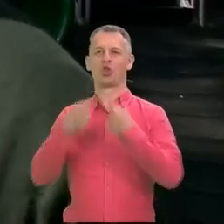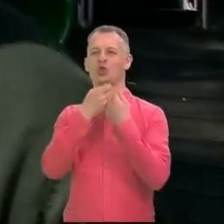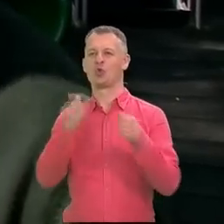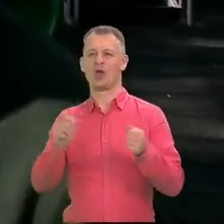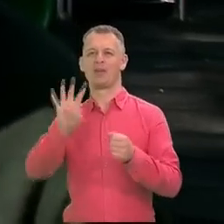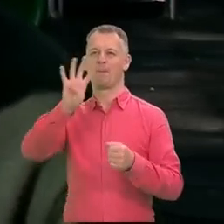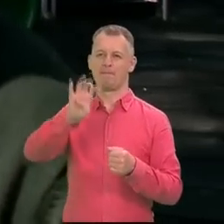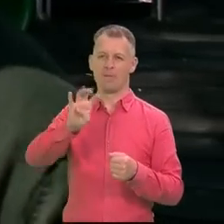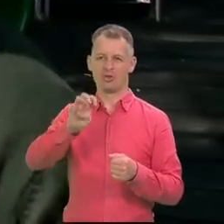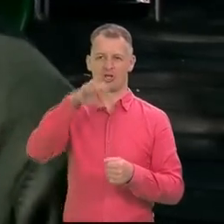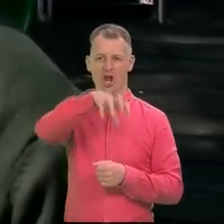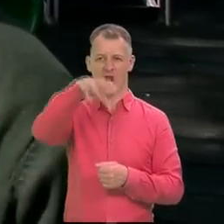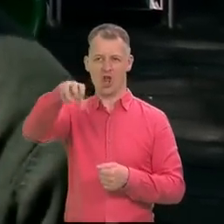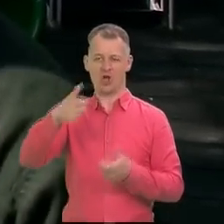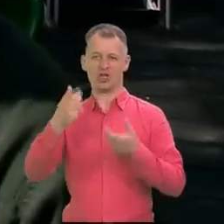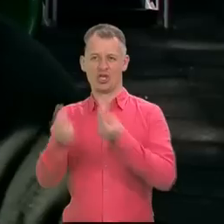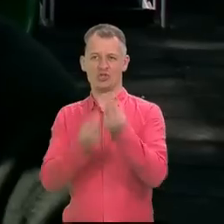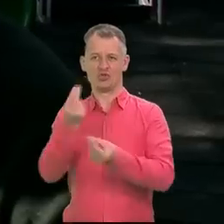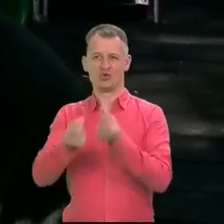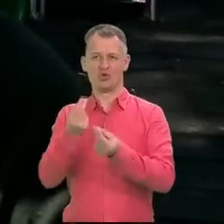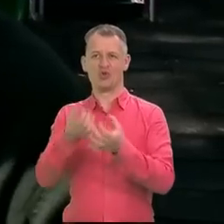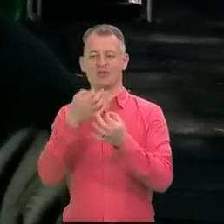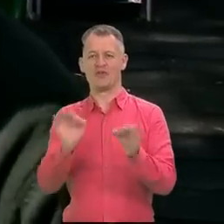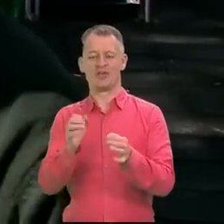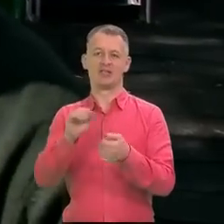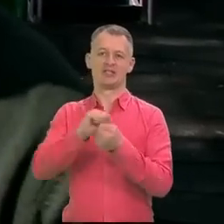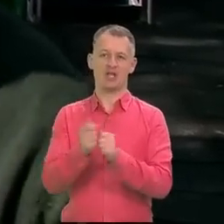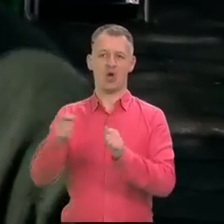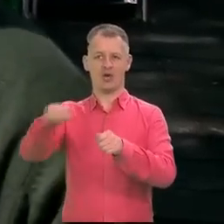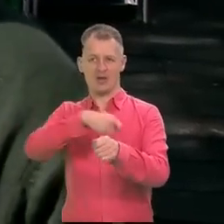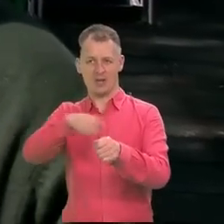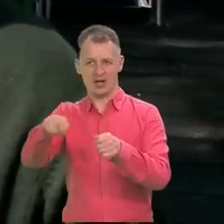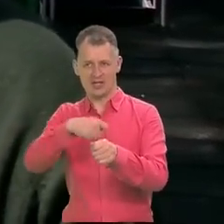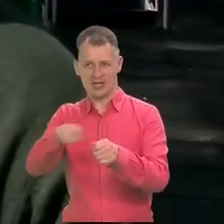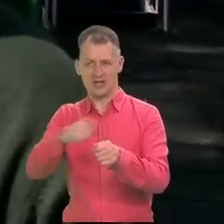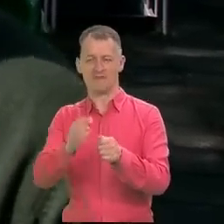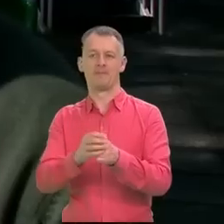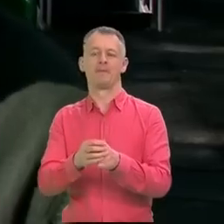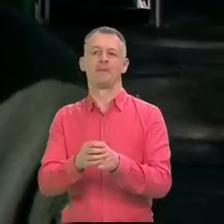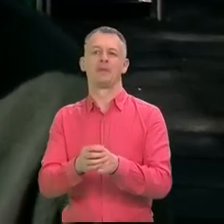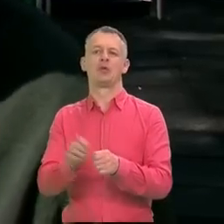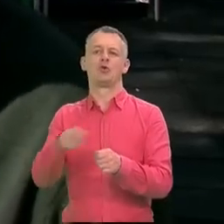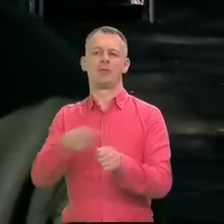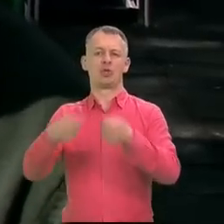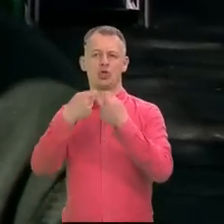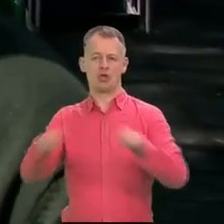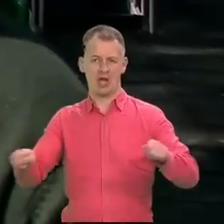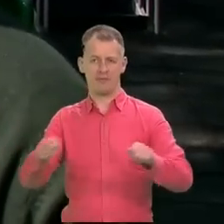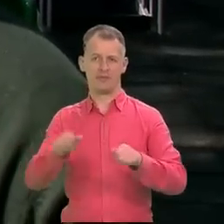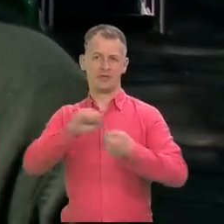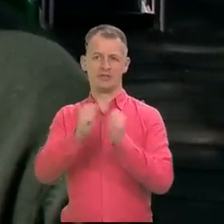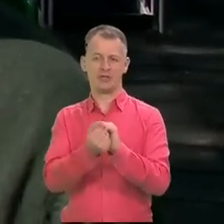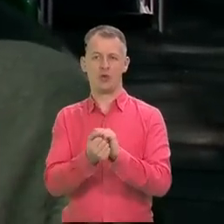cele 40 de locuri de joacă vor fi fie reparate cu reparațiile capitale, fie vor